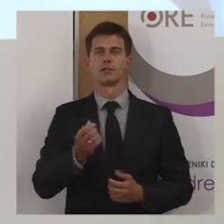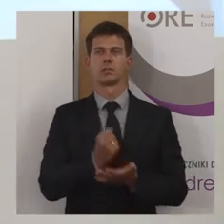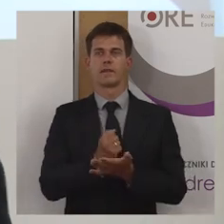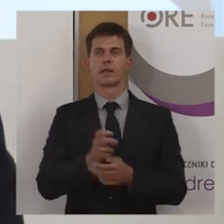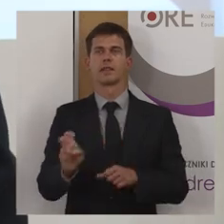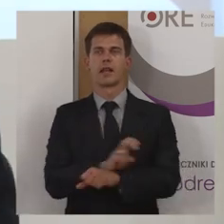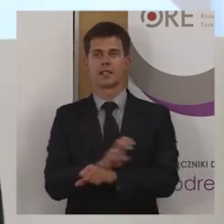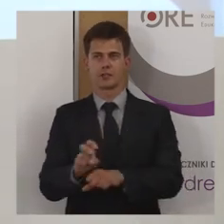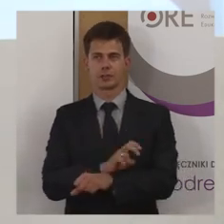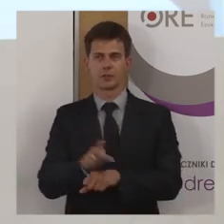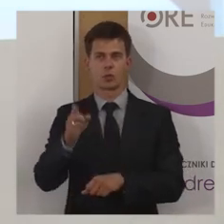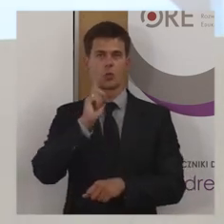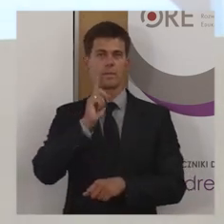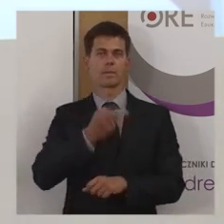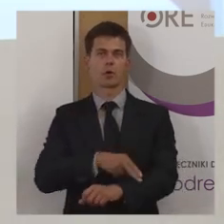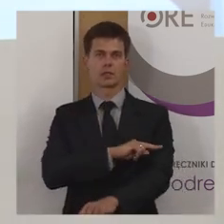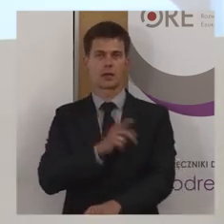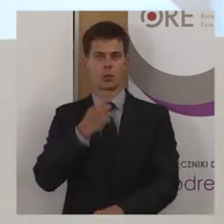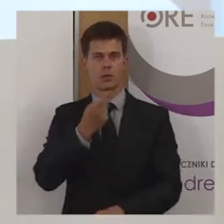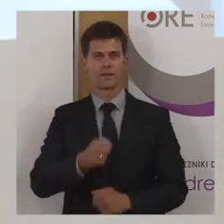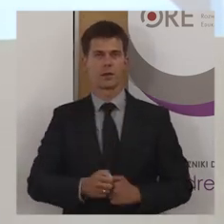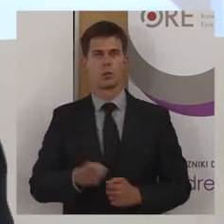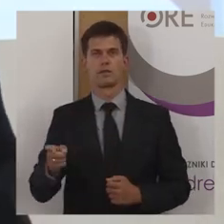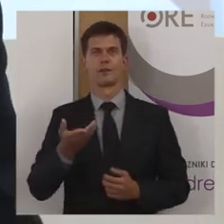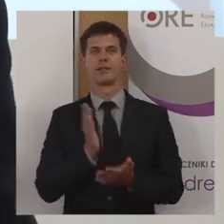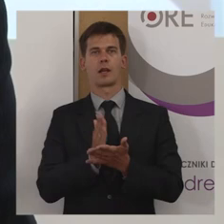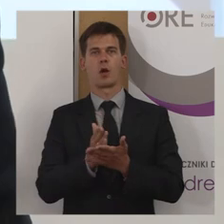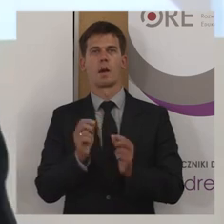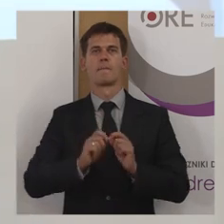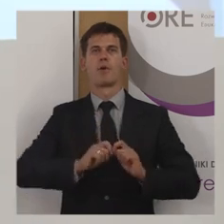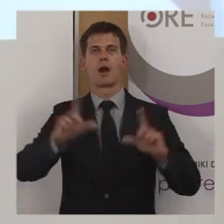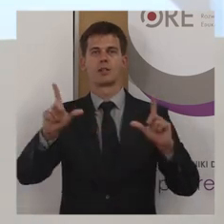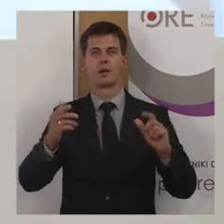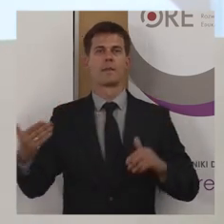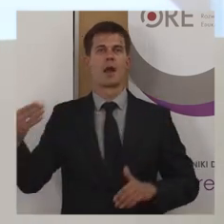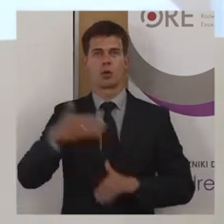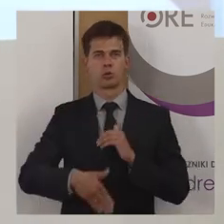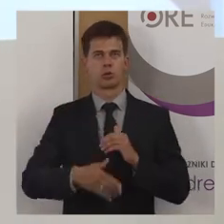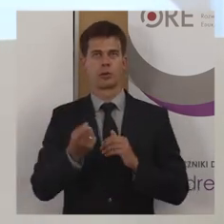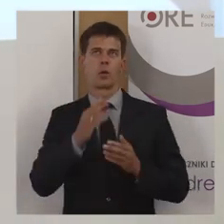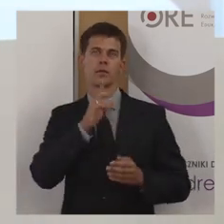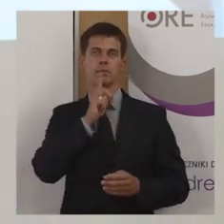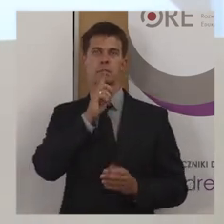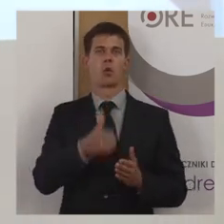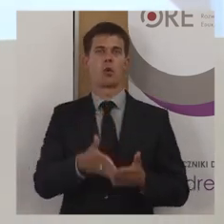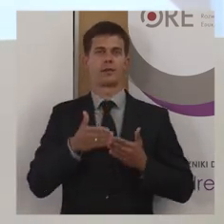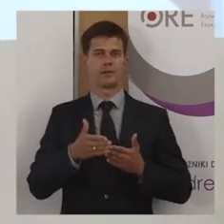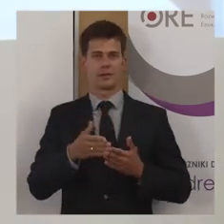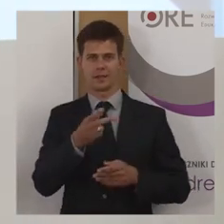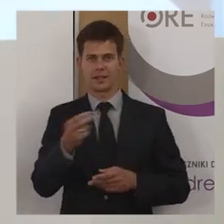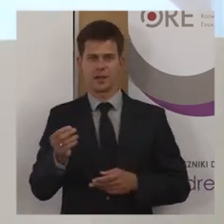spraw technologicznych, technicznej specyfikacji, to nie będzie tak, że my ją pokażemy na koniec i że ona jest w jakiś sposób ukryta. API będzie dostępne na